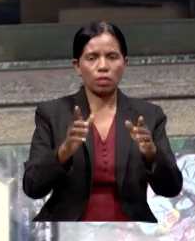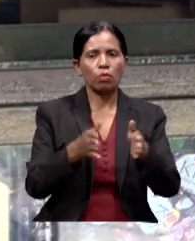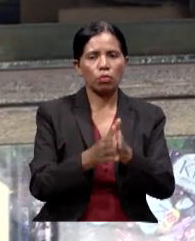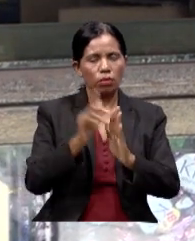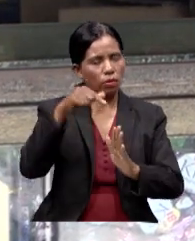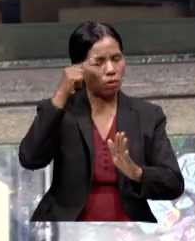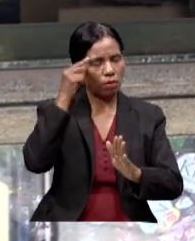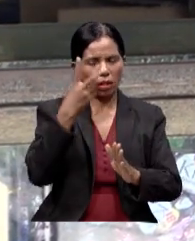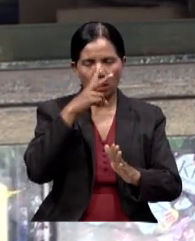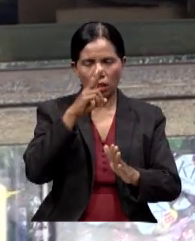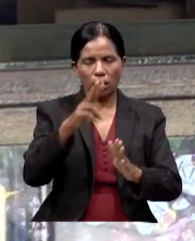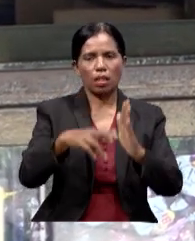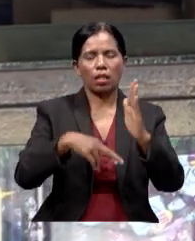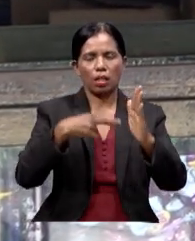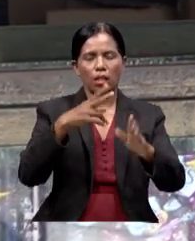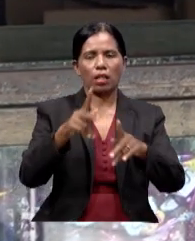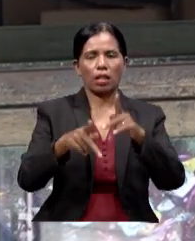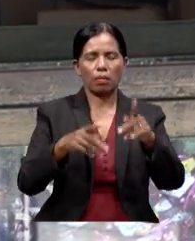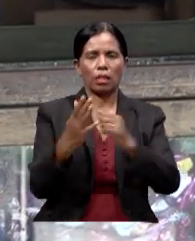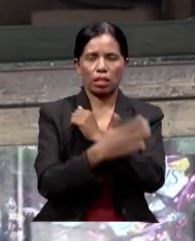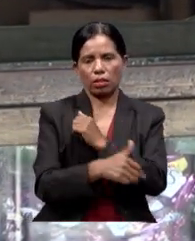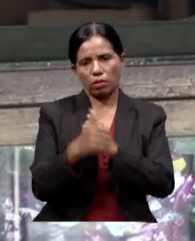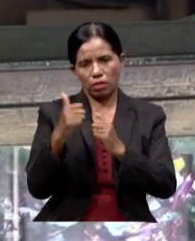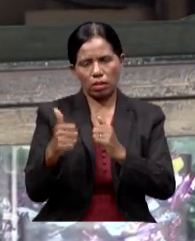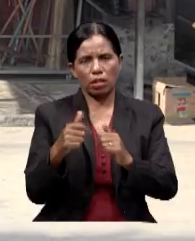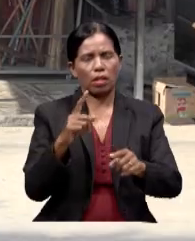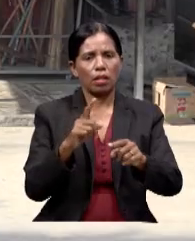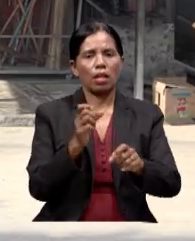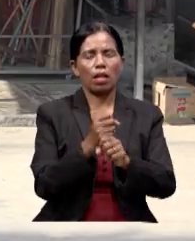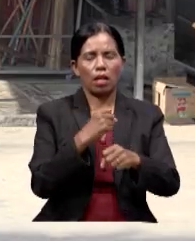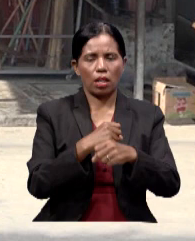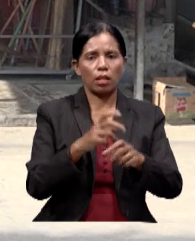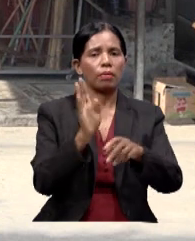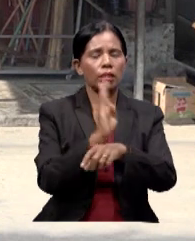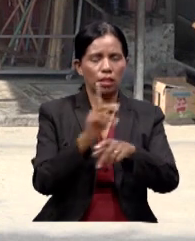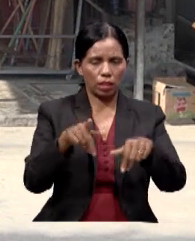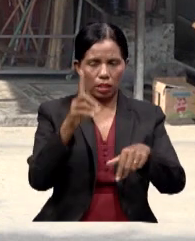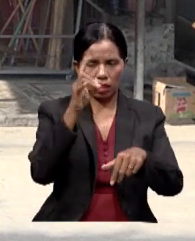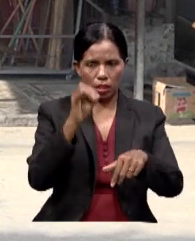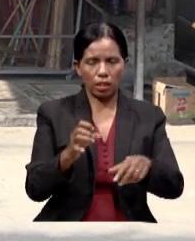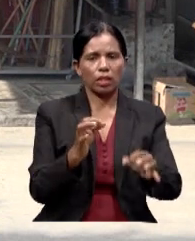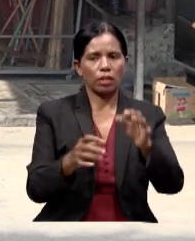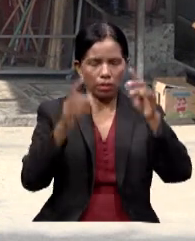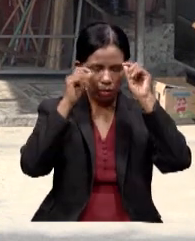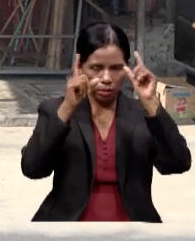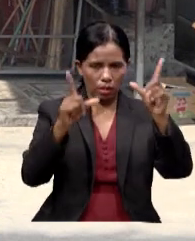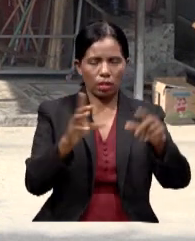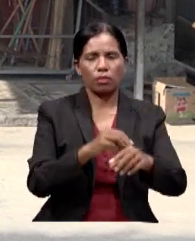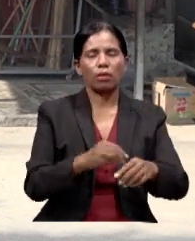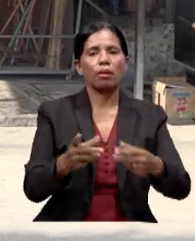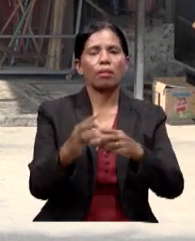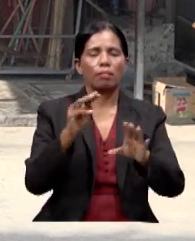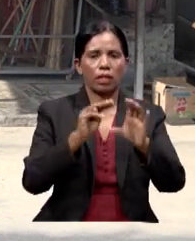atu kontrola no regula ema estranzeiru nebe halu negosiu iha kapital dili maske Timor Leste aplika mercado